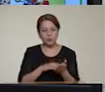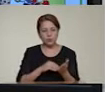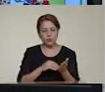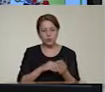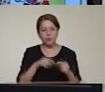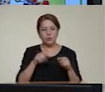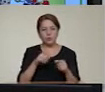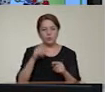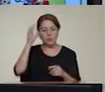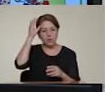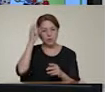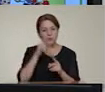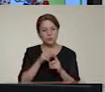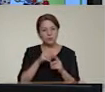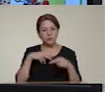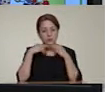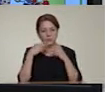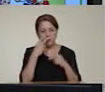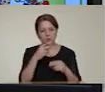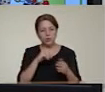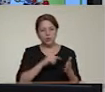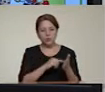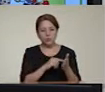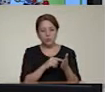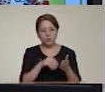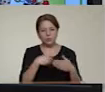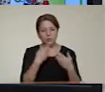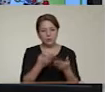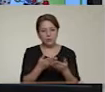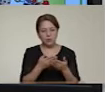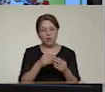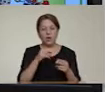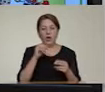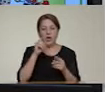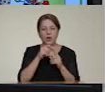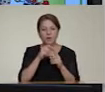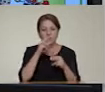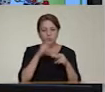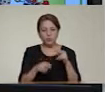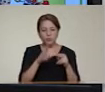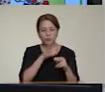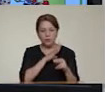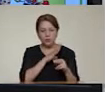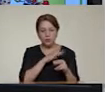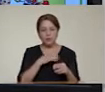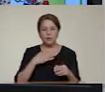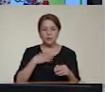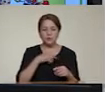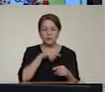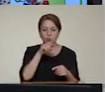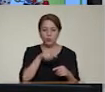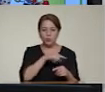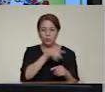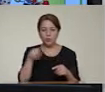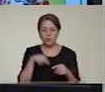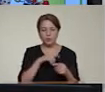ushbu hikmatga e'tibor bering. Nuqtalar berilgan, harflar tushirib qoldirilgan ekan, biz ularni o'rniga